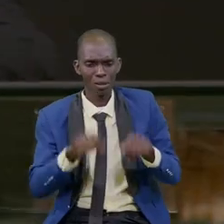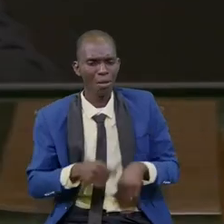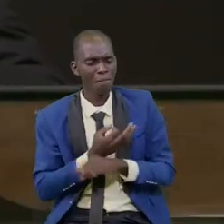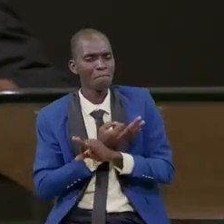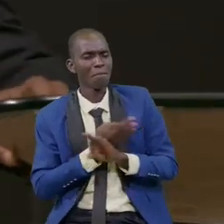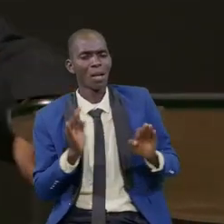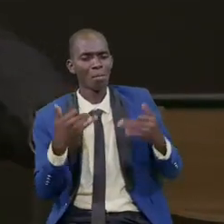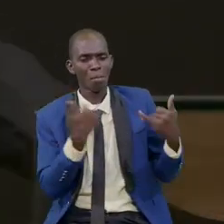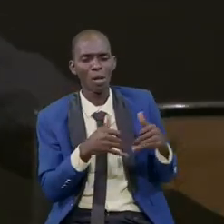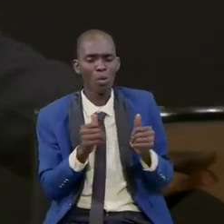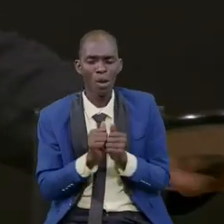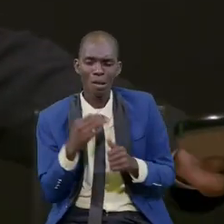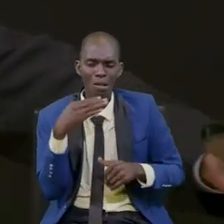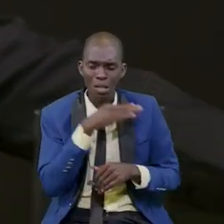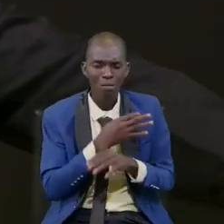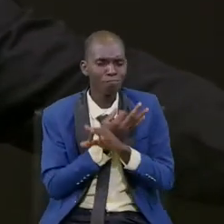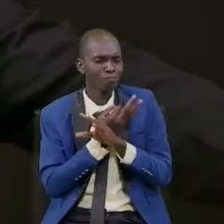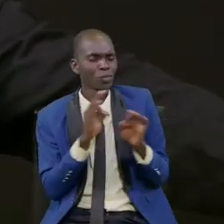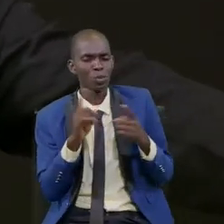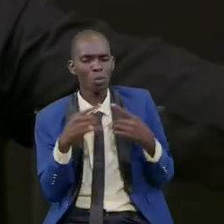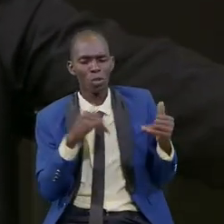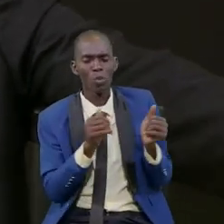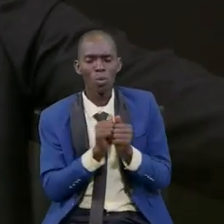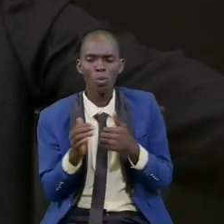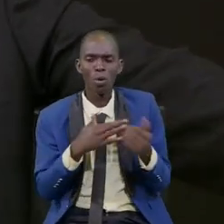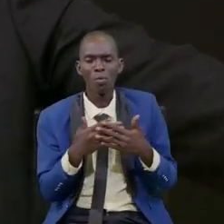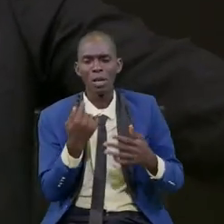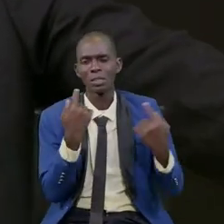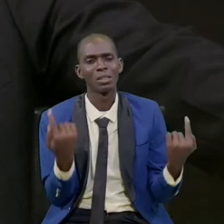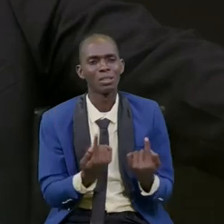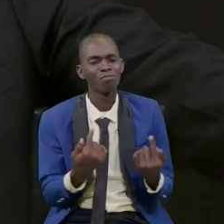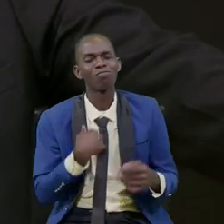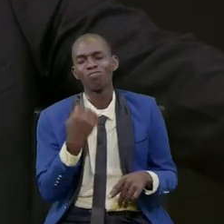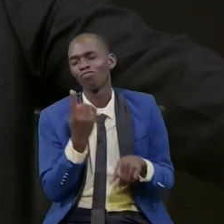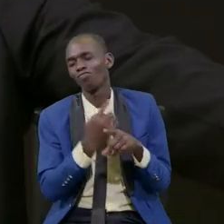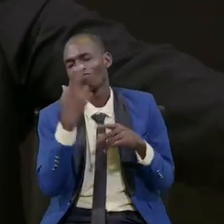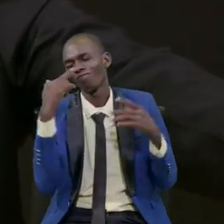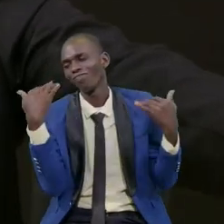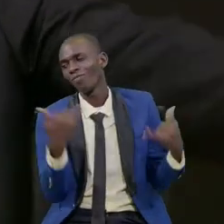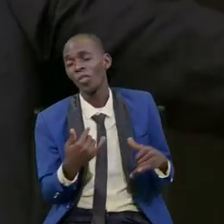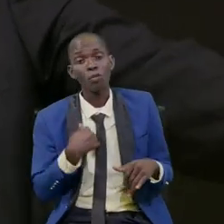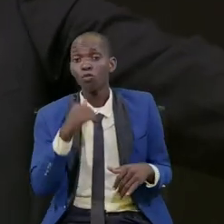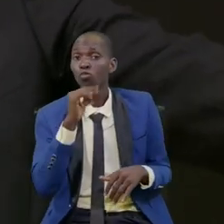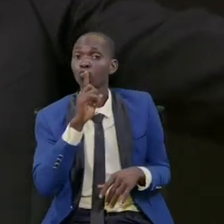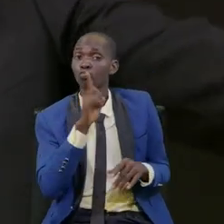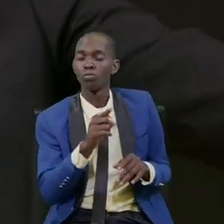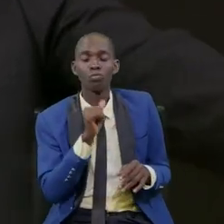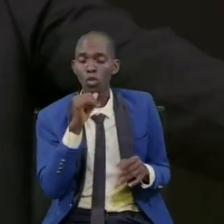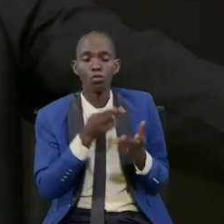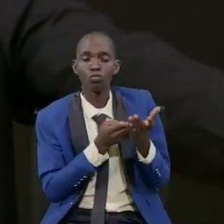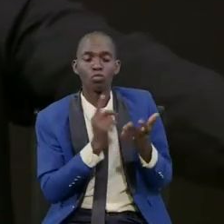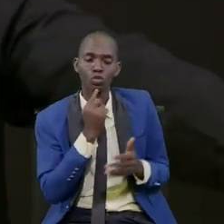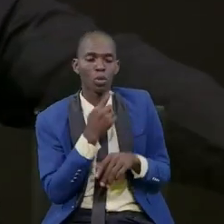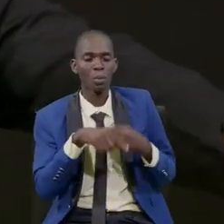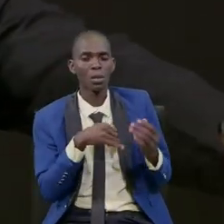séduction, avec le mensonge, il peut blaguer avec tout péché. Alors moi, je joue seulement avec toi, je ne suis pas sûr